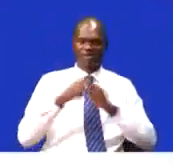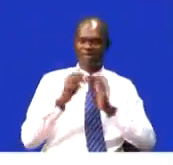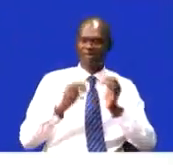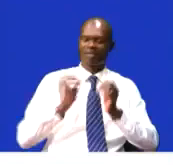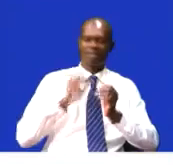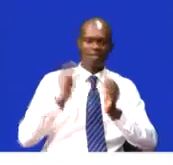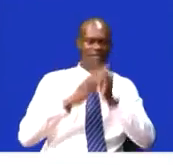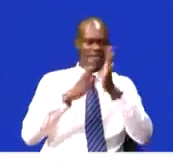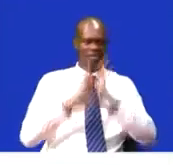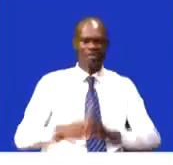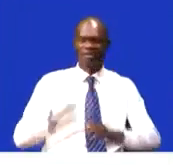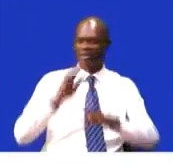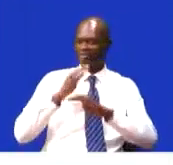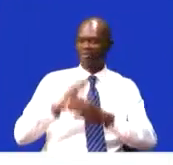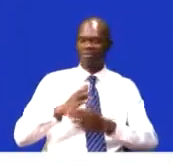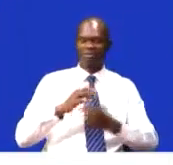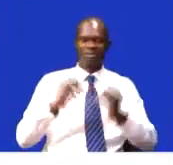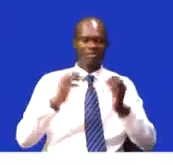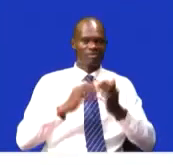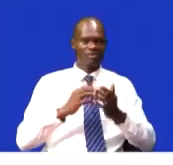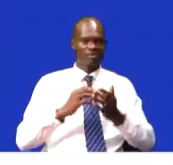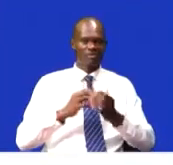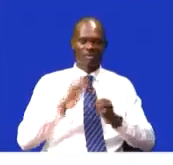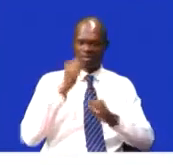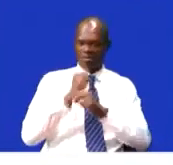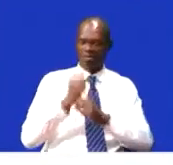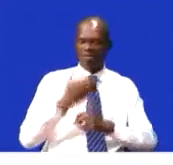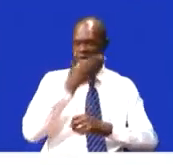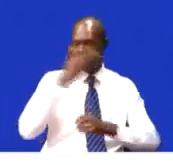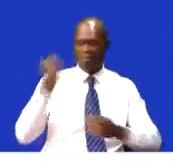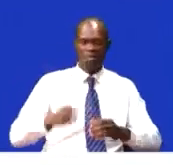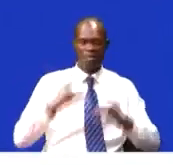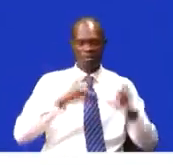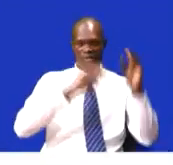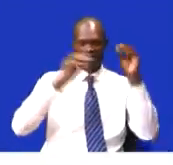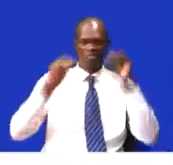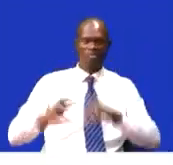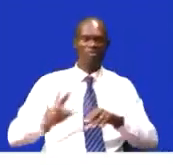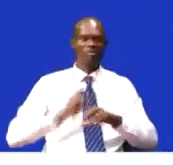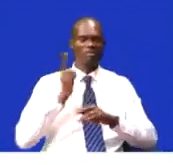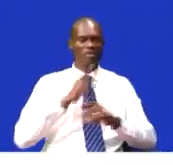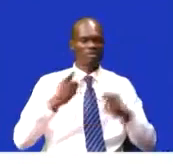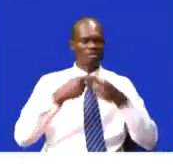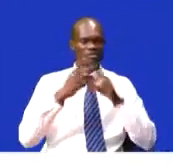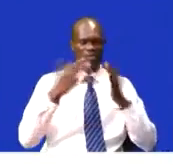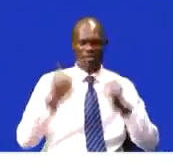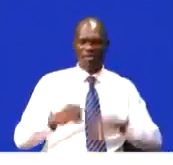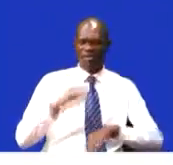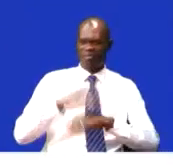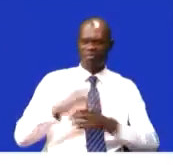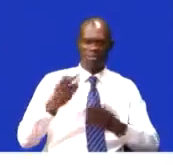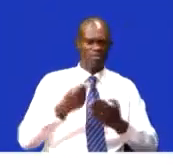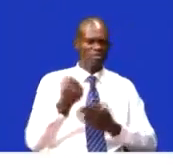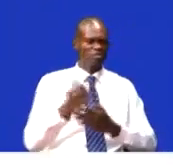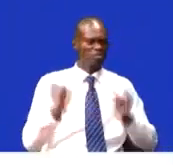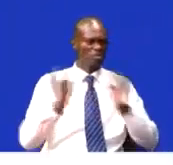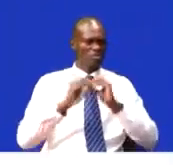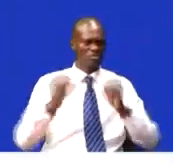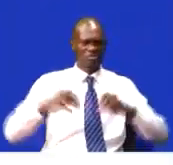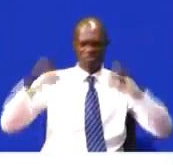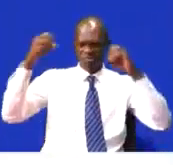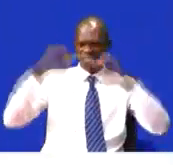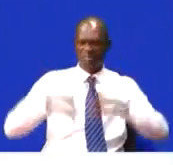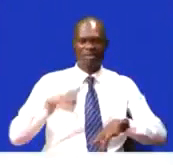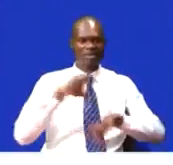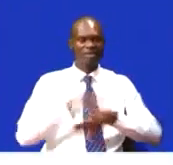notimo maber ma ogolo wa chiro ma mwalo duogowa kendo gedowa. To pesa ok wanyal yudo. Chieng' ema chamo